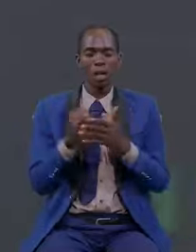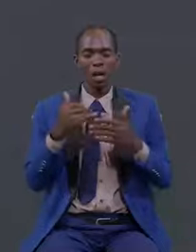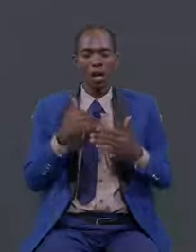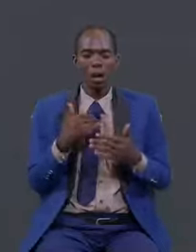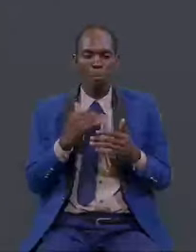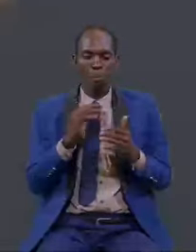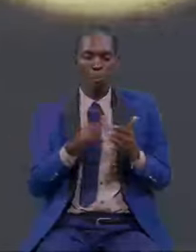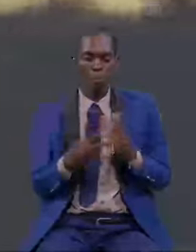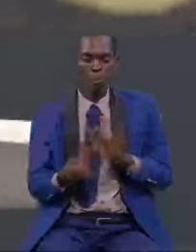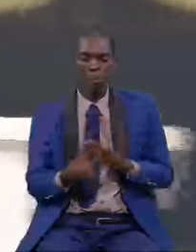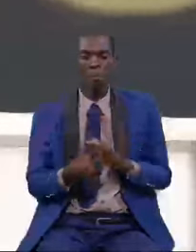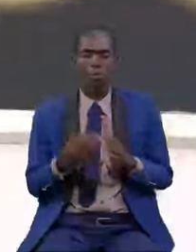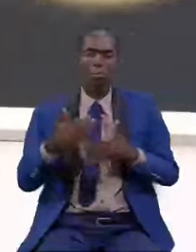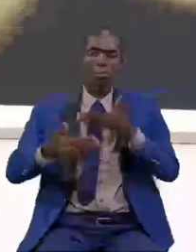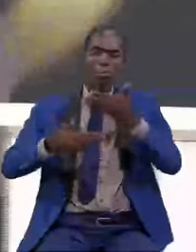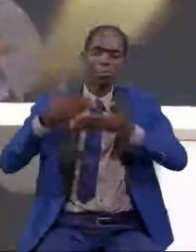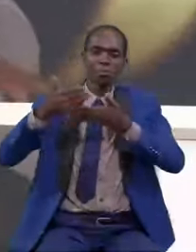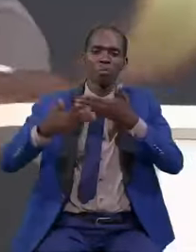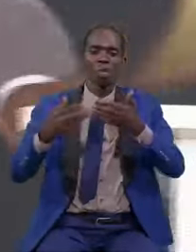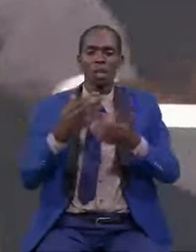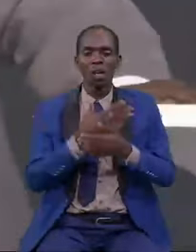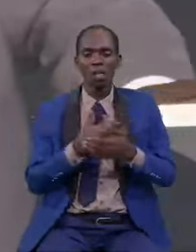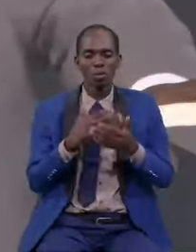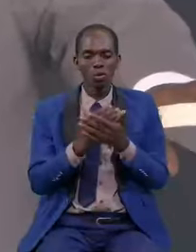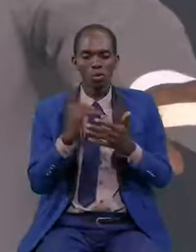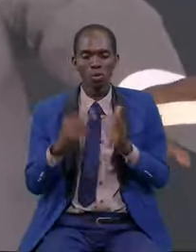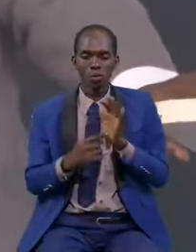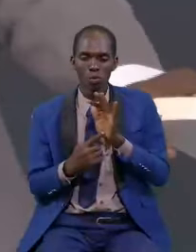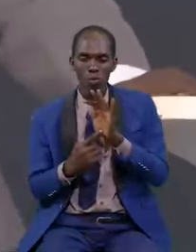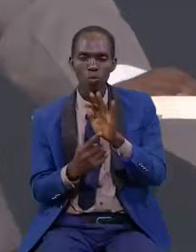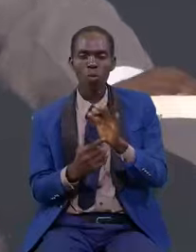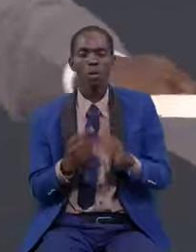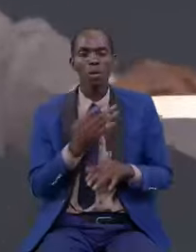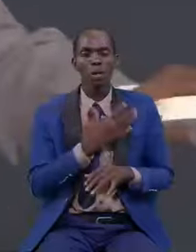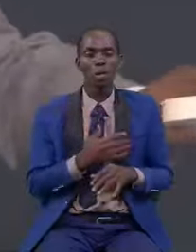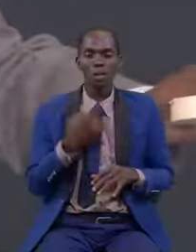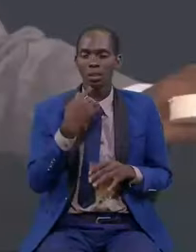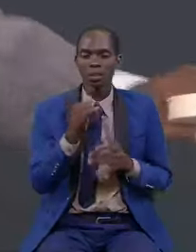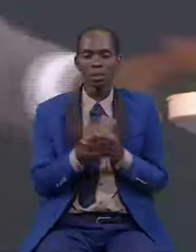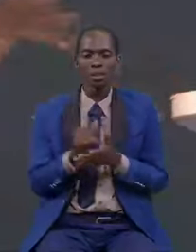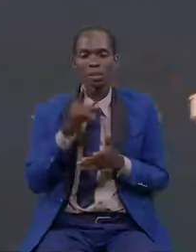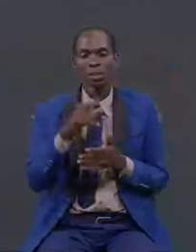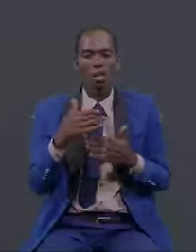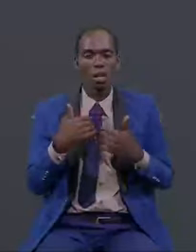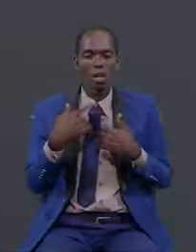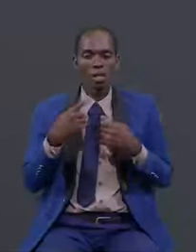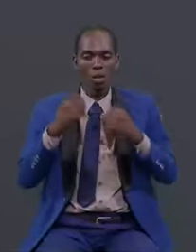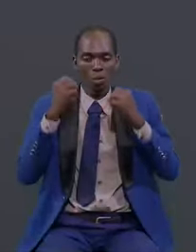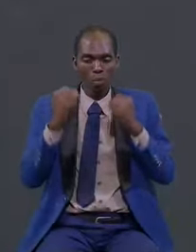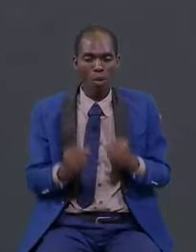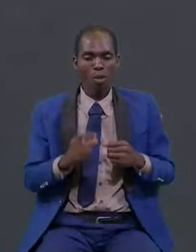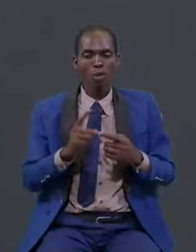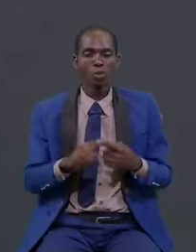est puissante, la vie qui a le progrès, quelqu'un vient et se présente qu'il a le pouvoir de détruire, de